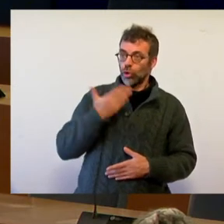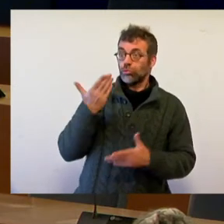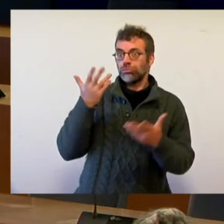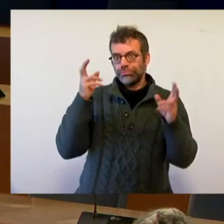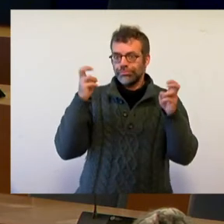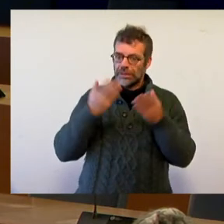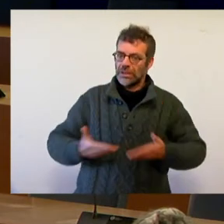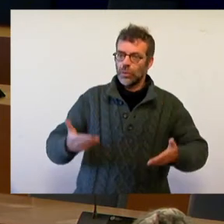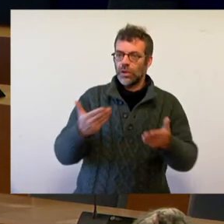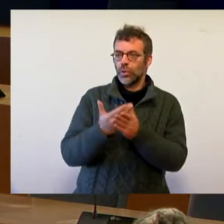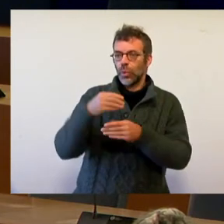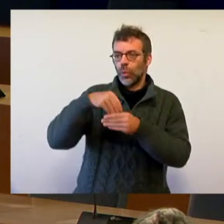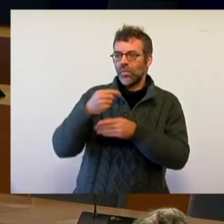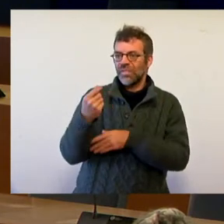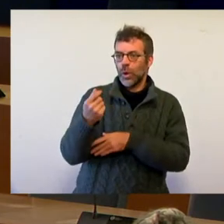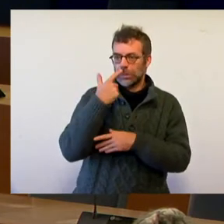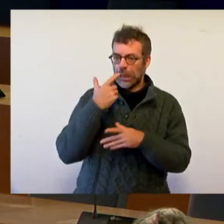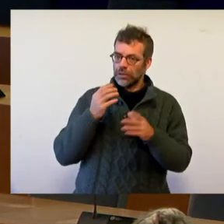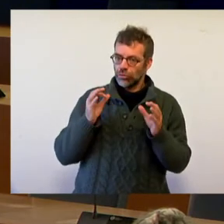saine.